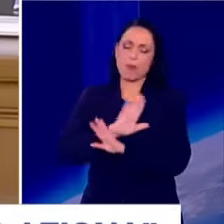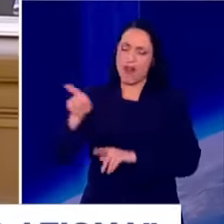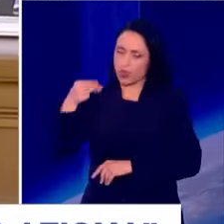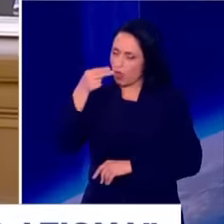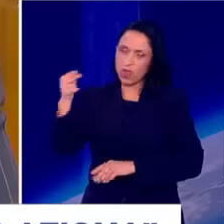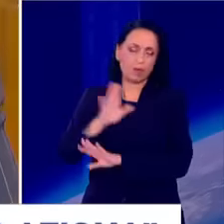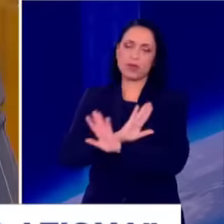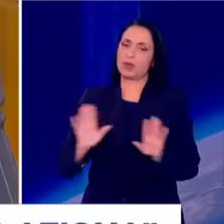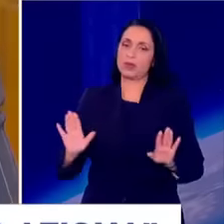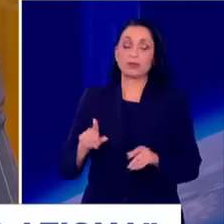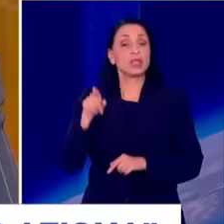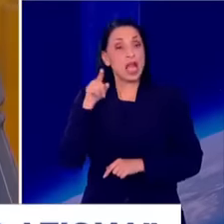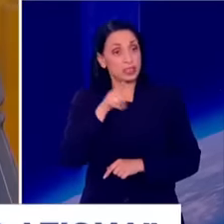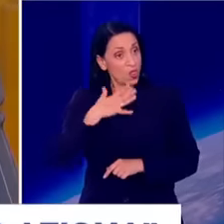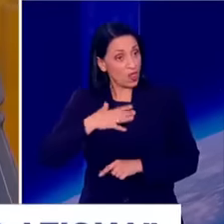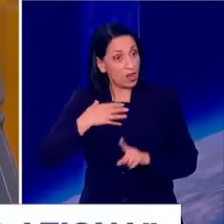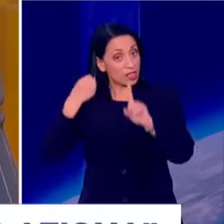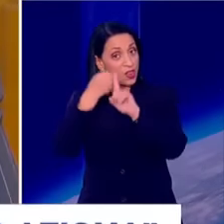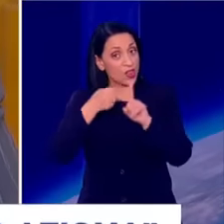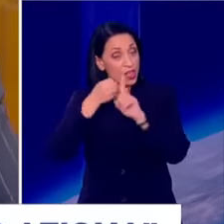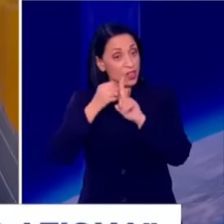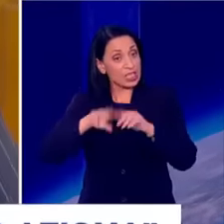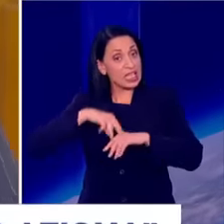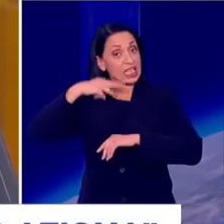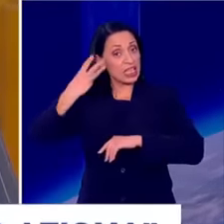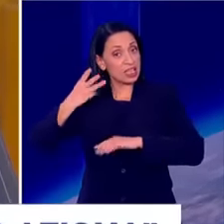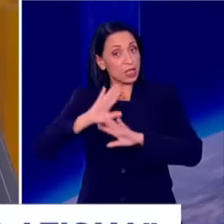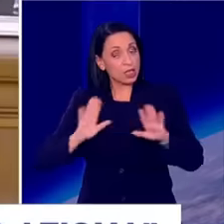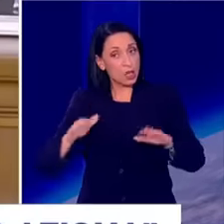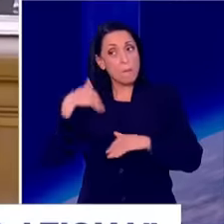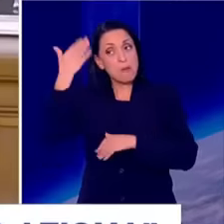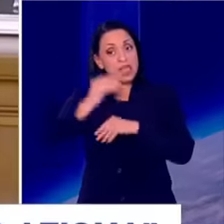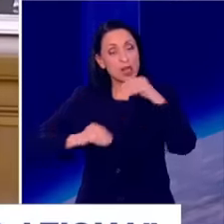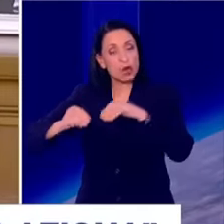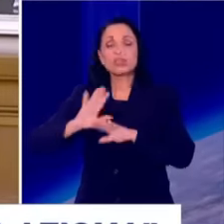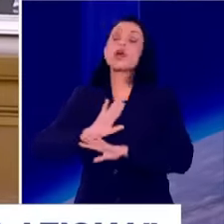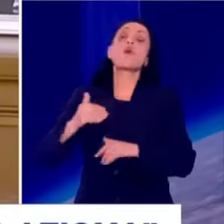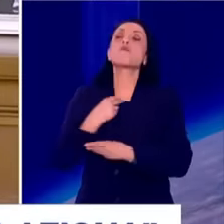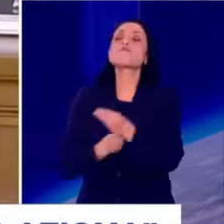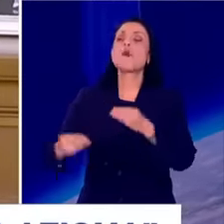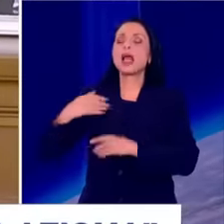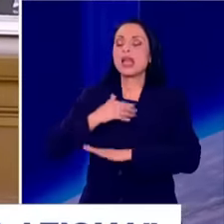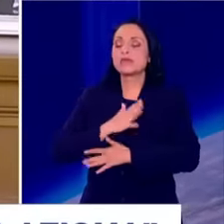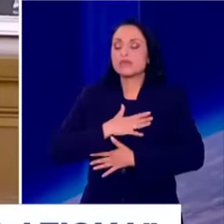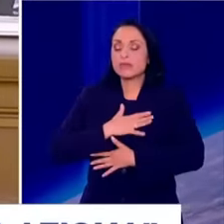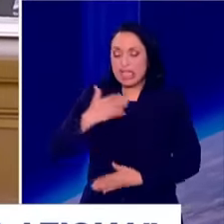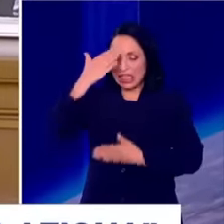ζήτημα? Άρα είστε έτοιμος να διεκδικήσετε και μια τρίτη θητεία μετά τις επόμενες εκλογές? Η μεγαλύτερη τιμή για μένα είναι να κάθομαι,